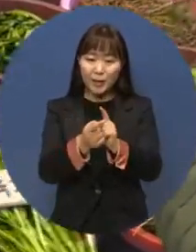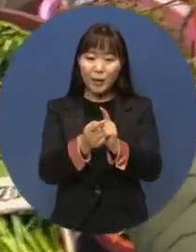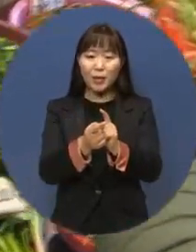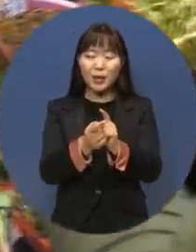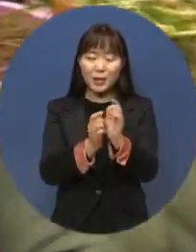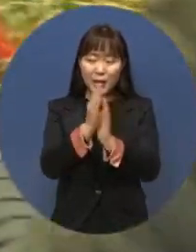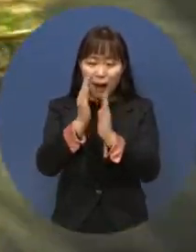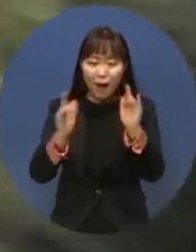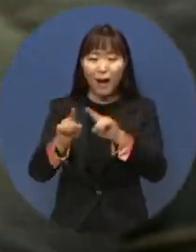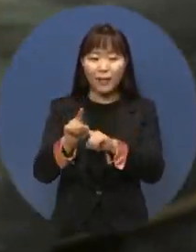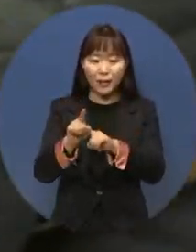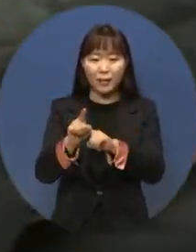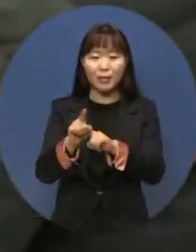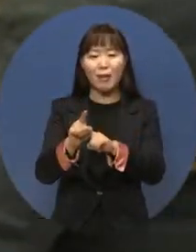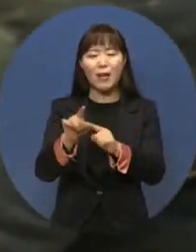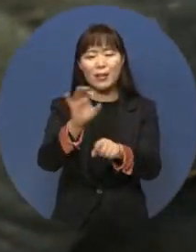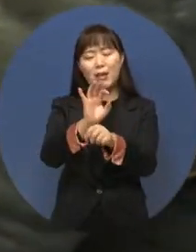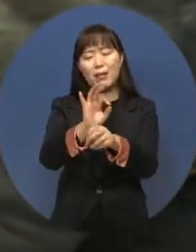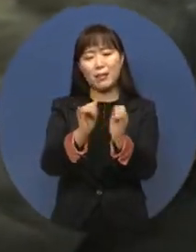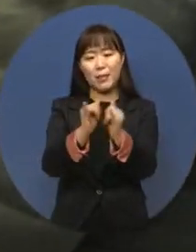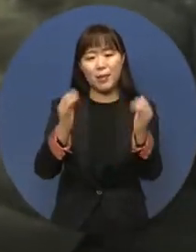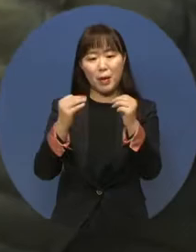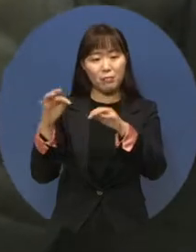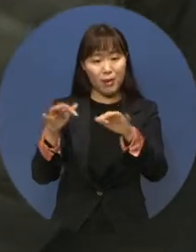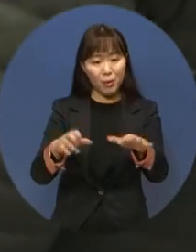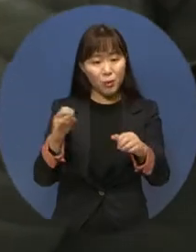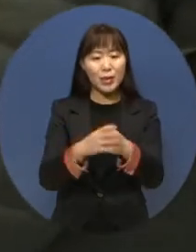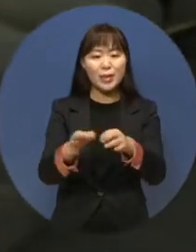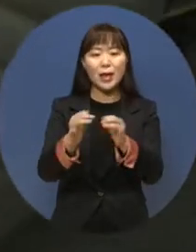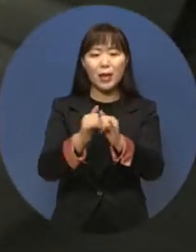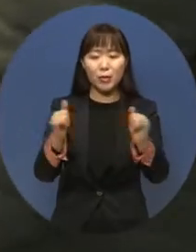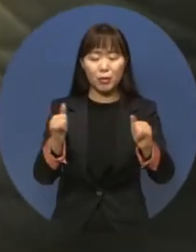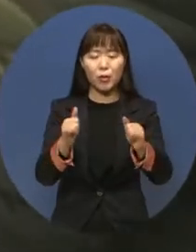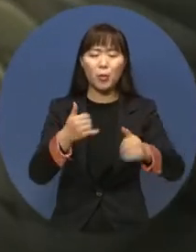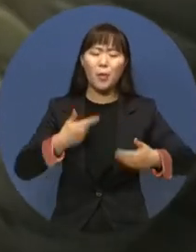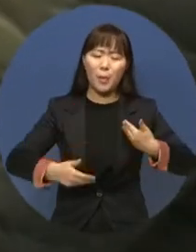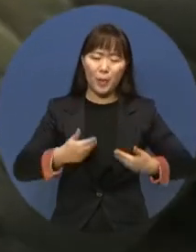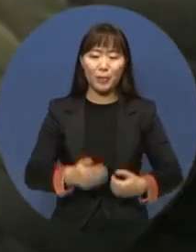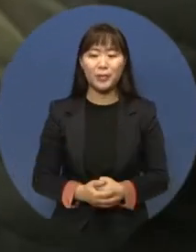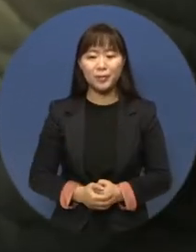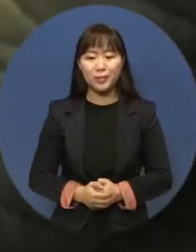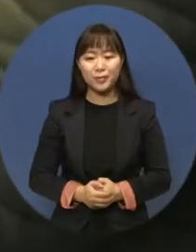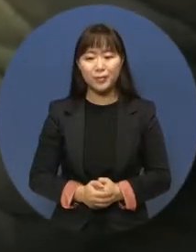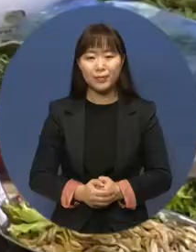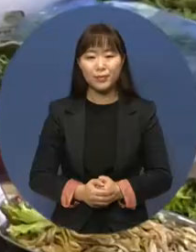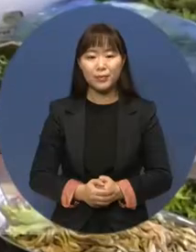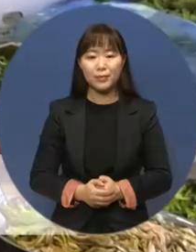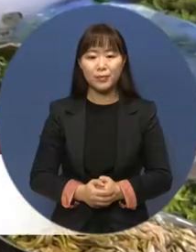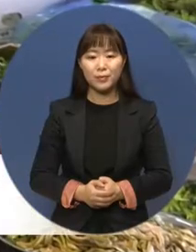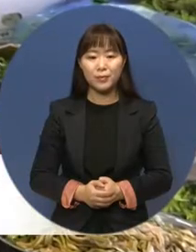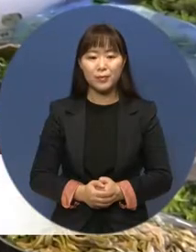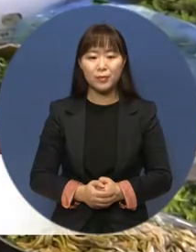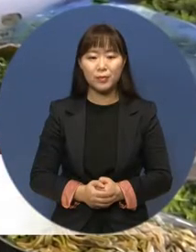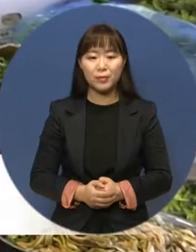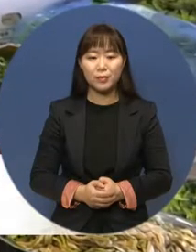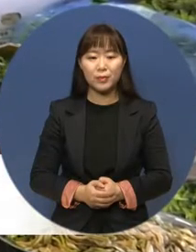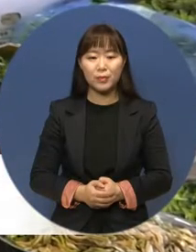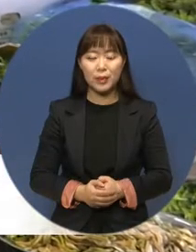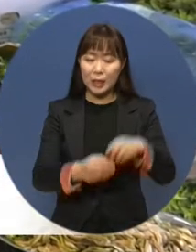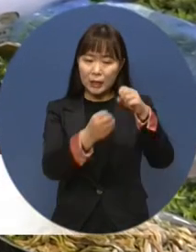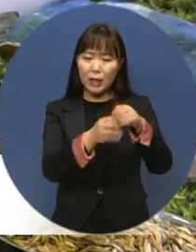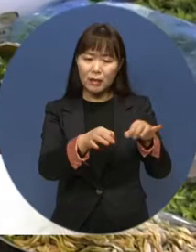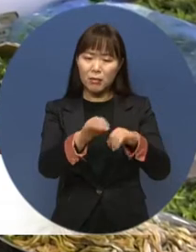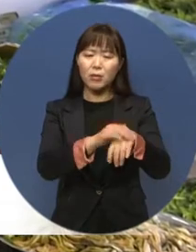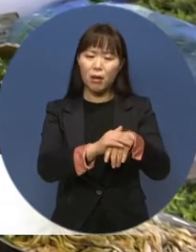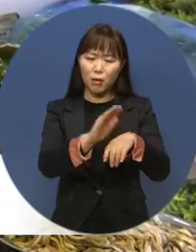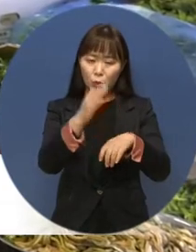식탁에 올리려는 사람들의 발길이 이어지고 상인들의 손길도 분주합니다. 어제 재래시장도 좀 잘